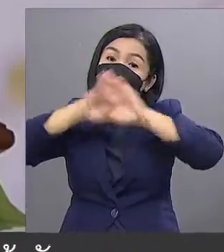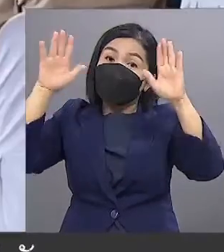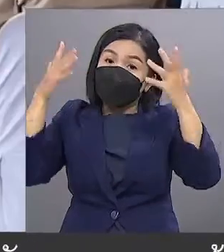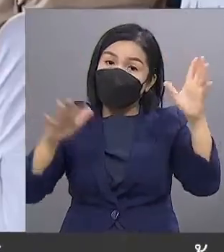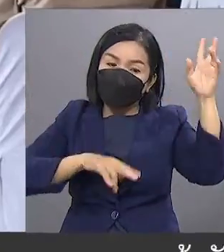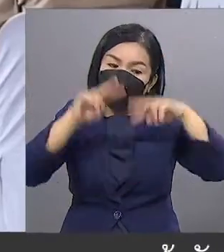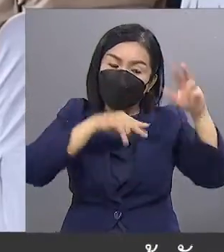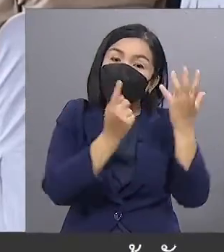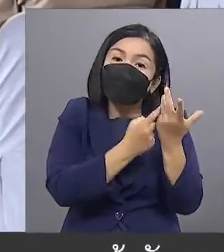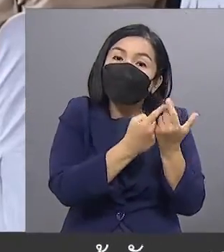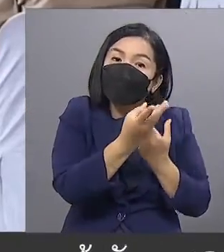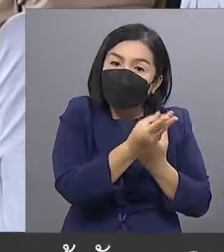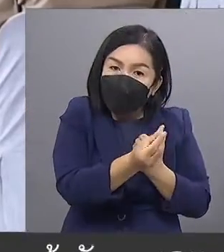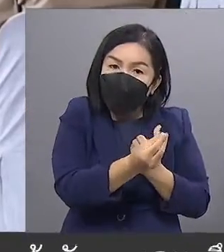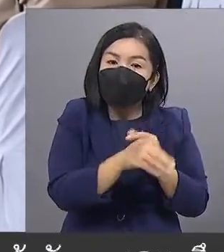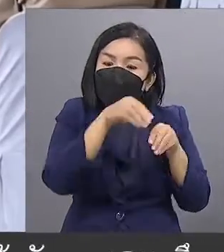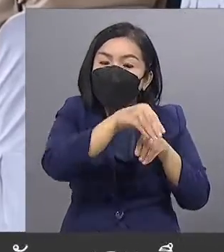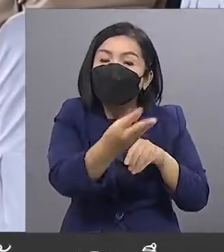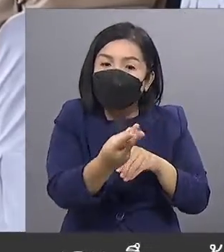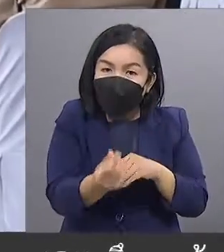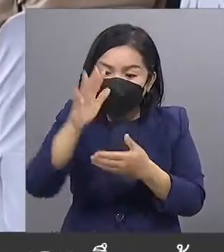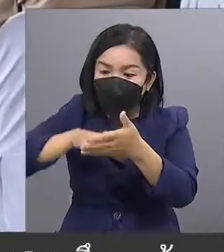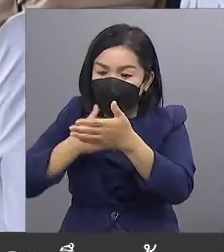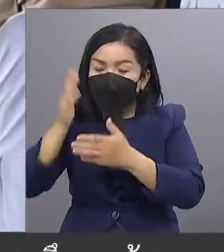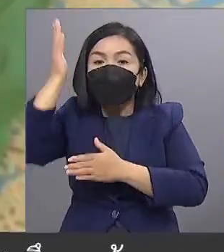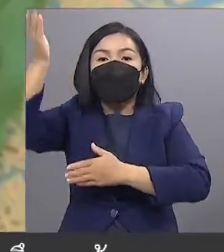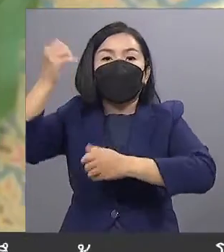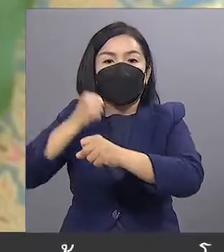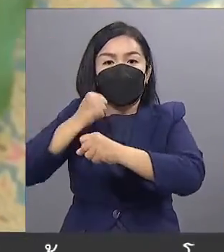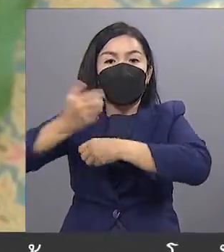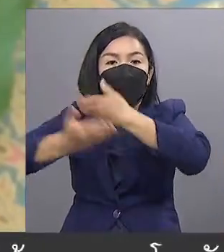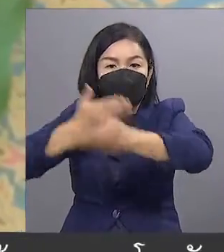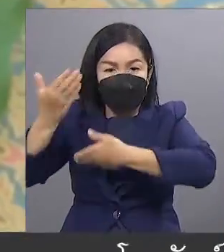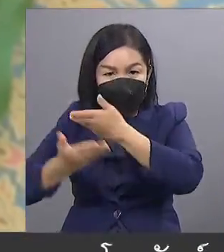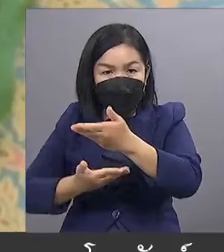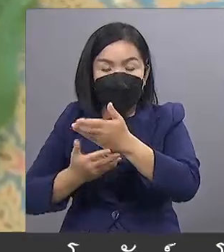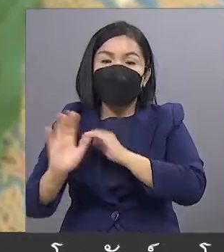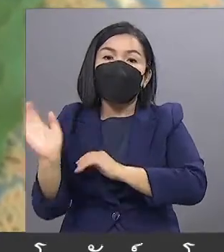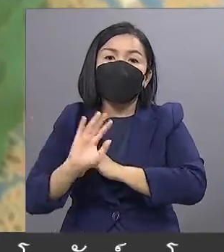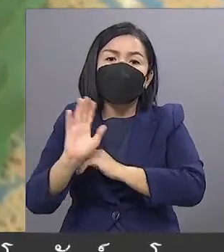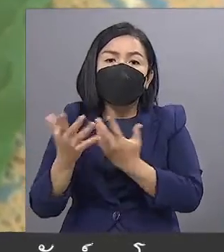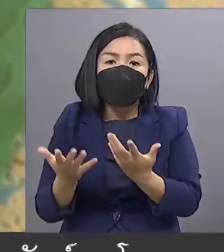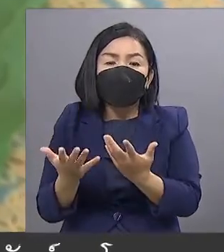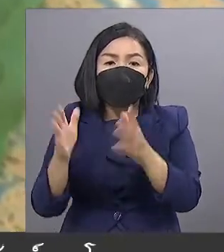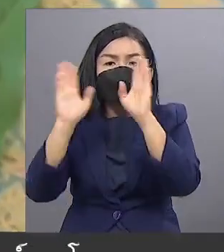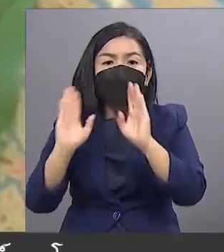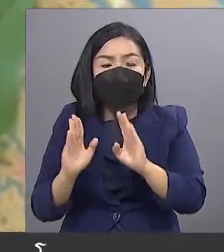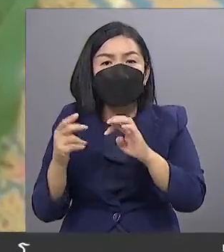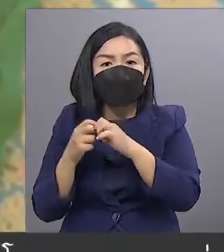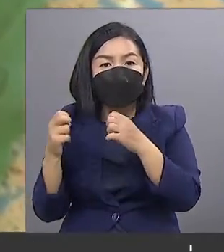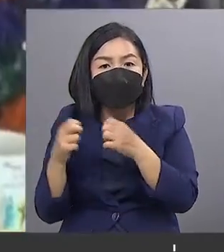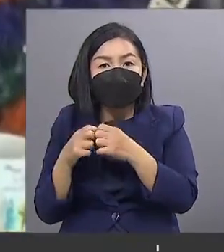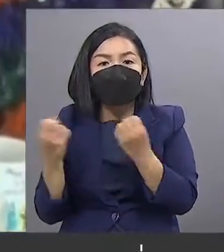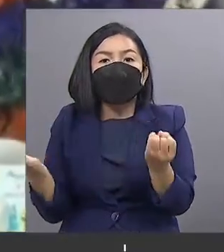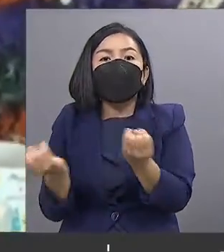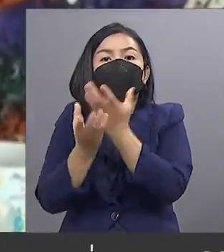ที่จะนำไปสู่การวางแผนการตลาดไม่ให้สุดท้ายแล้วพืชกระท่อมกลายเป็นปัญหาด้านราคาเหมือนกับ